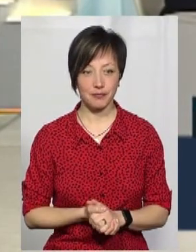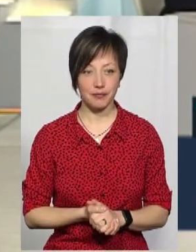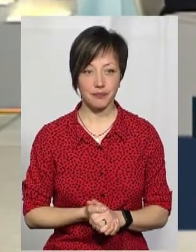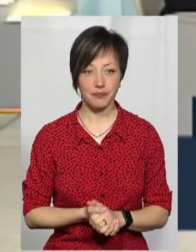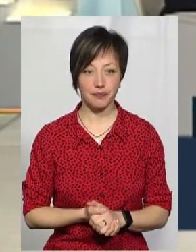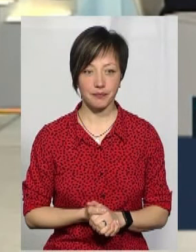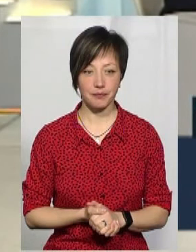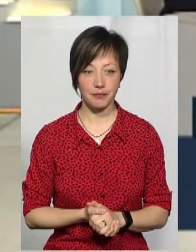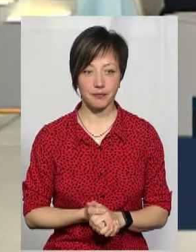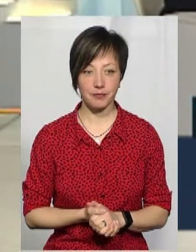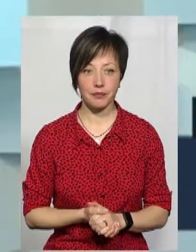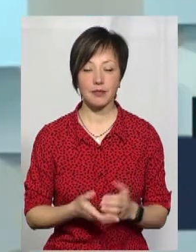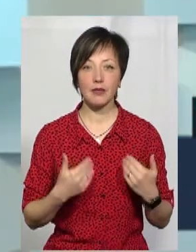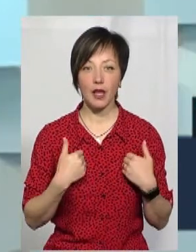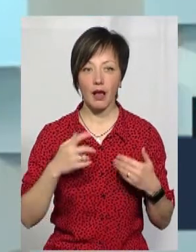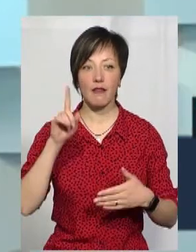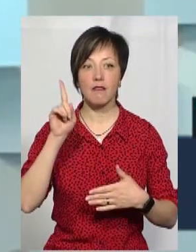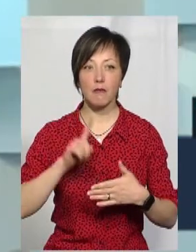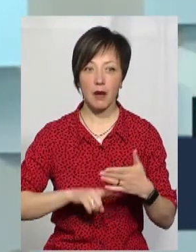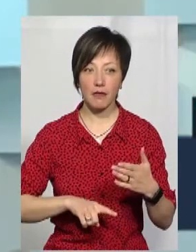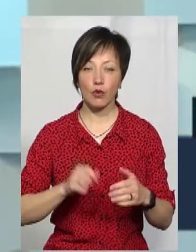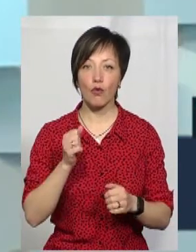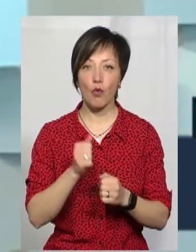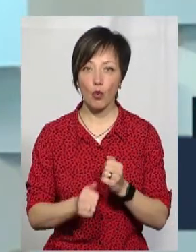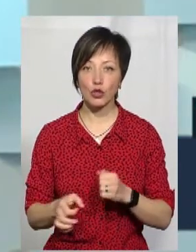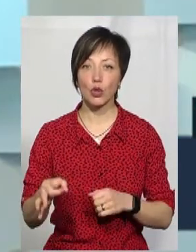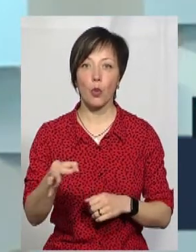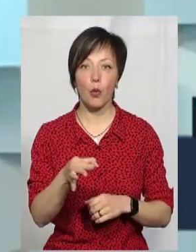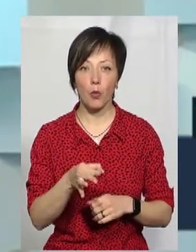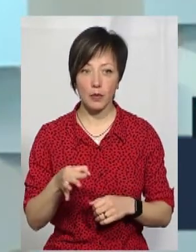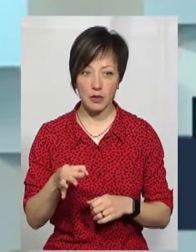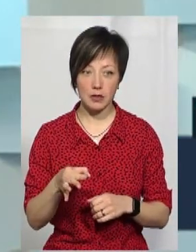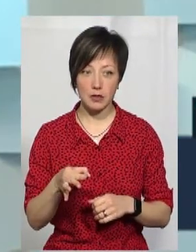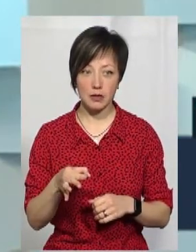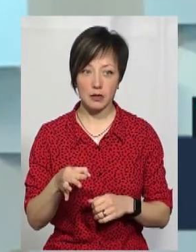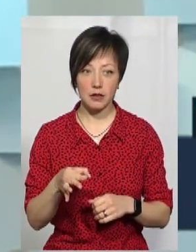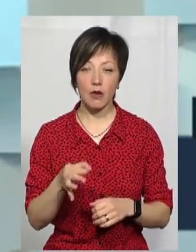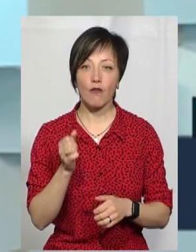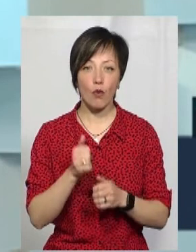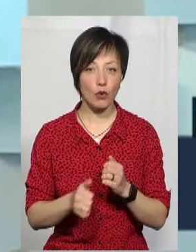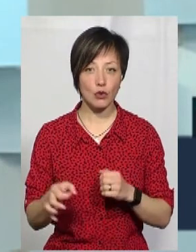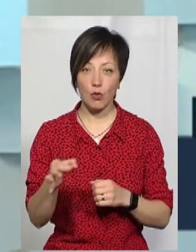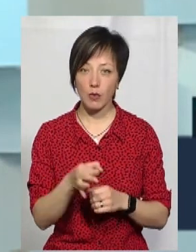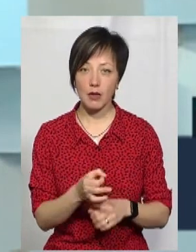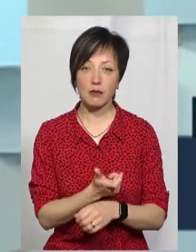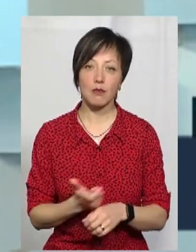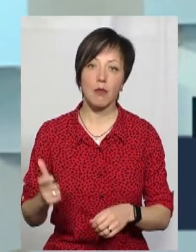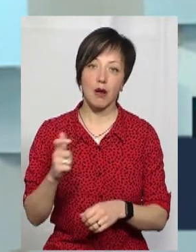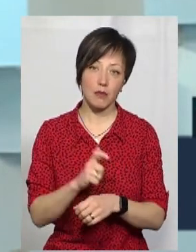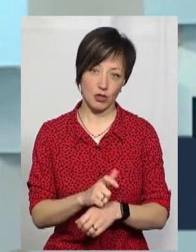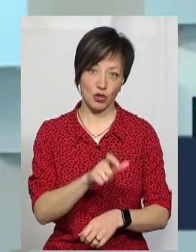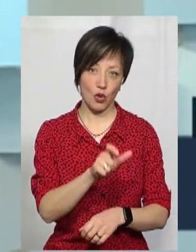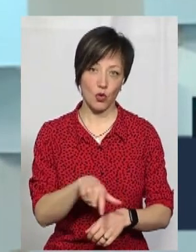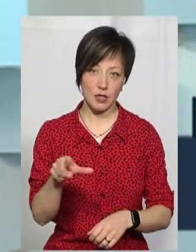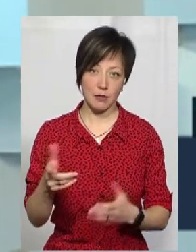Ви знаєте, я впевнений, що в кожній області, я чомусь так впевнений, що в кожній області набагато більше є осіб,